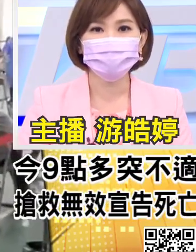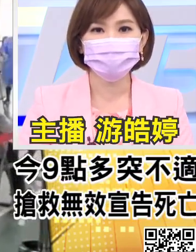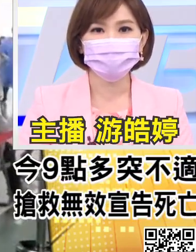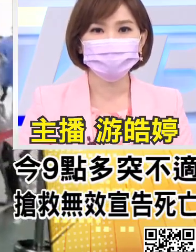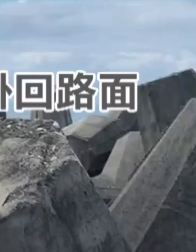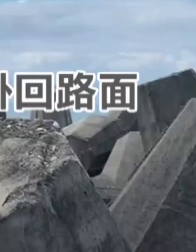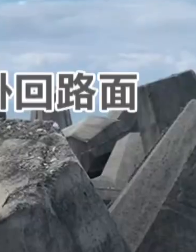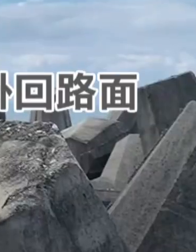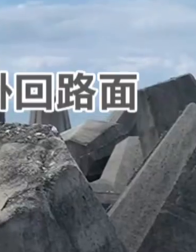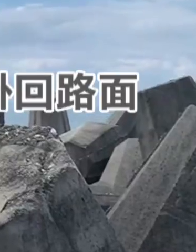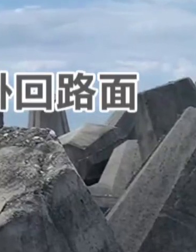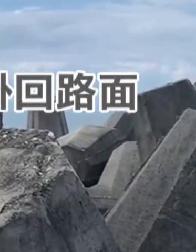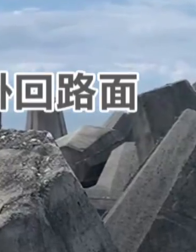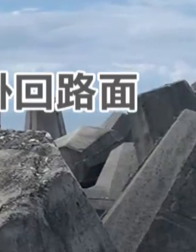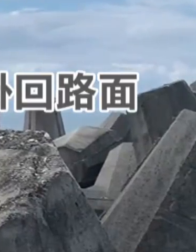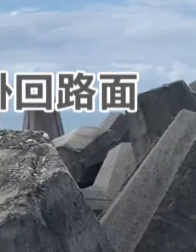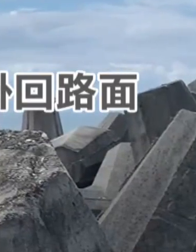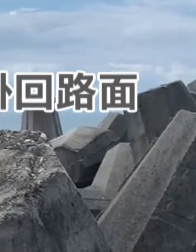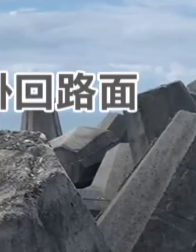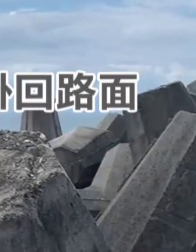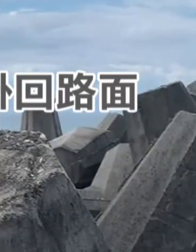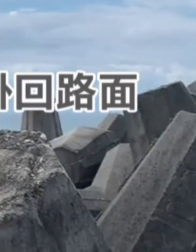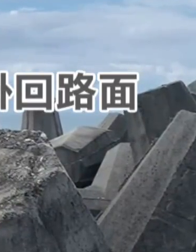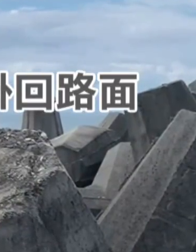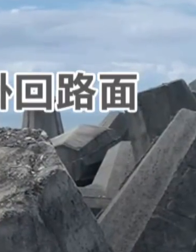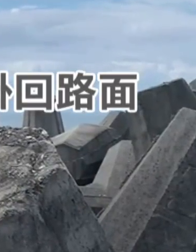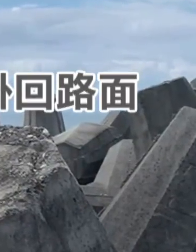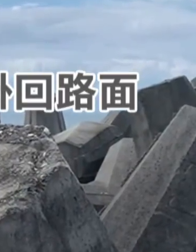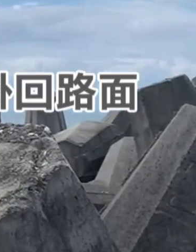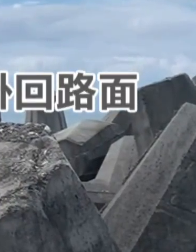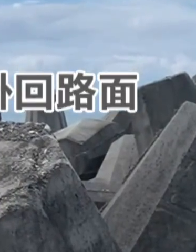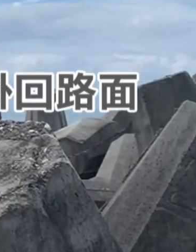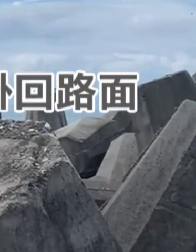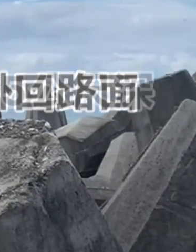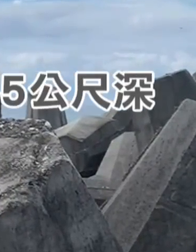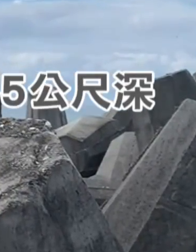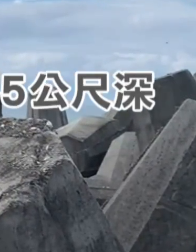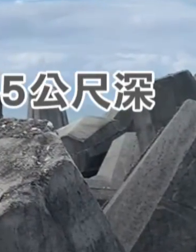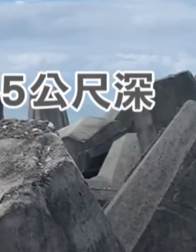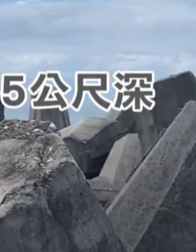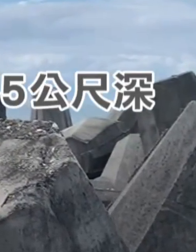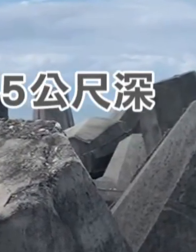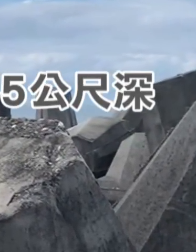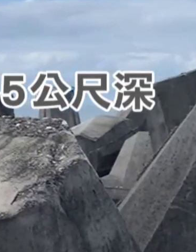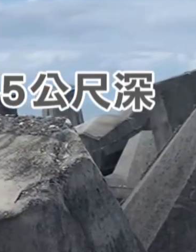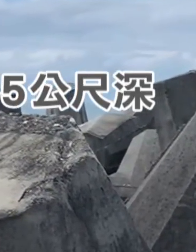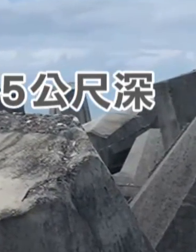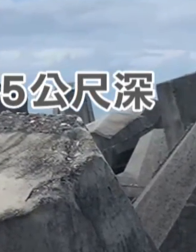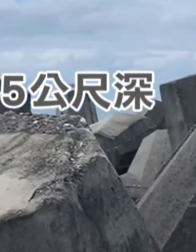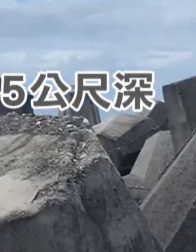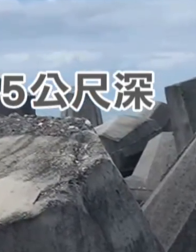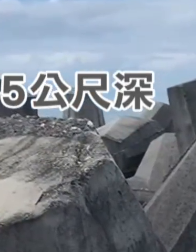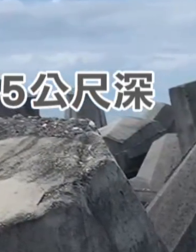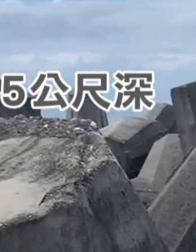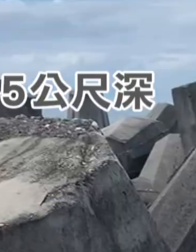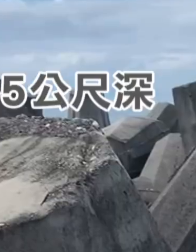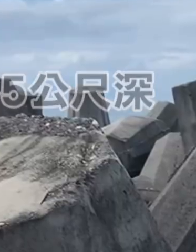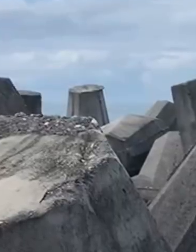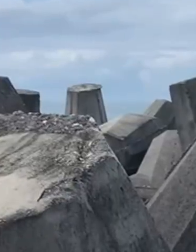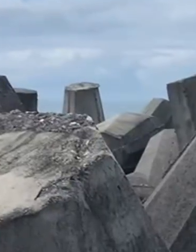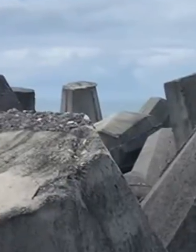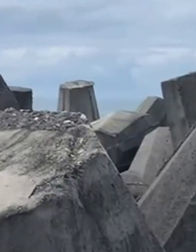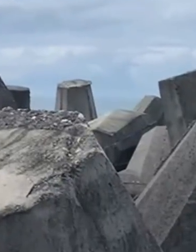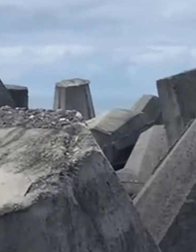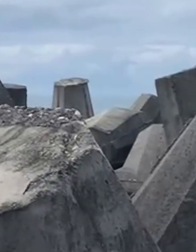知 找来吊车进行吊挂作业，费了好大一番功夫，才把跌落五公尺深的伤者救上